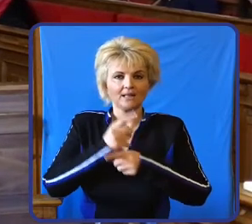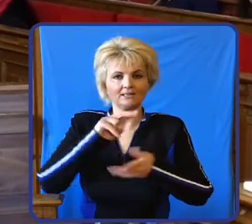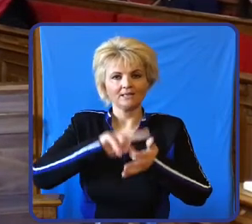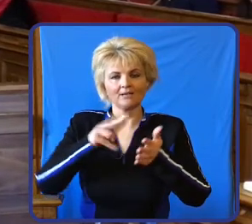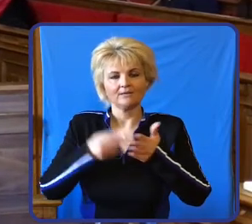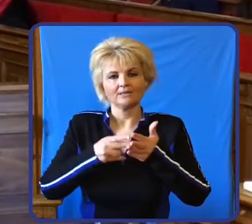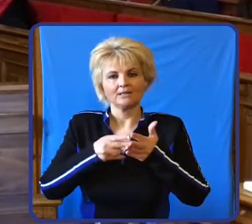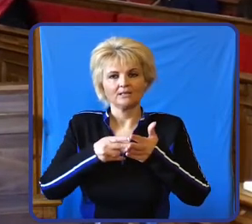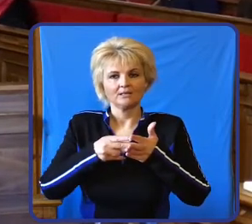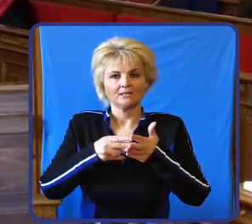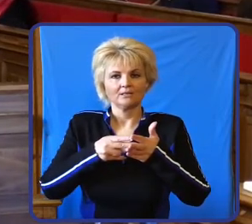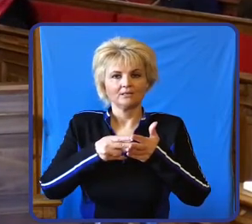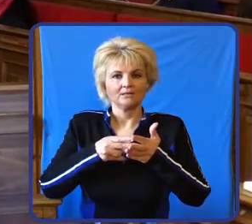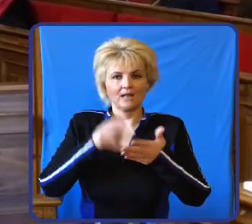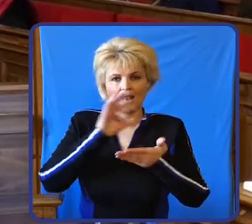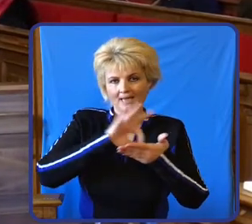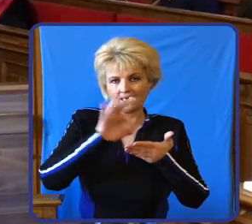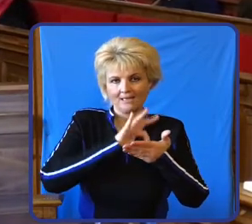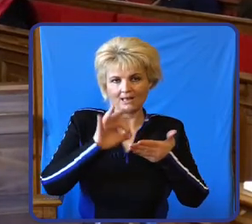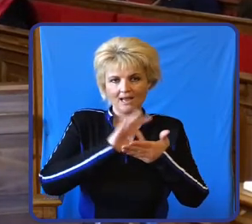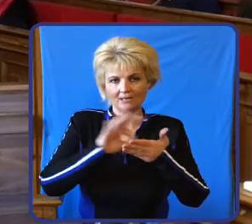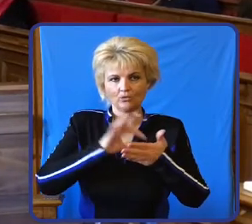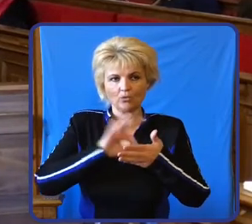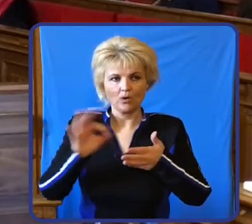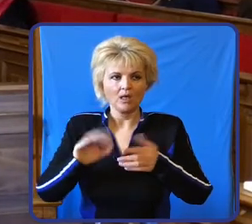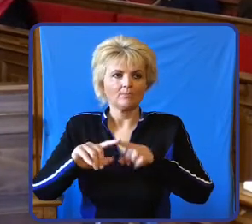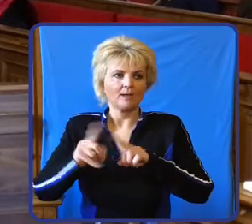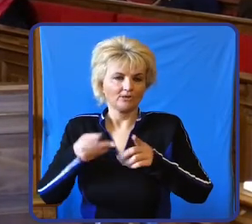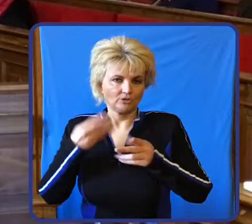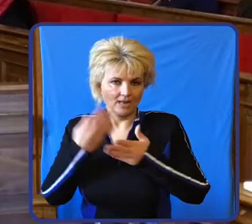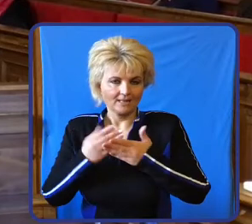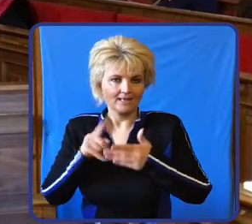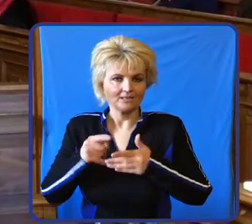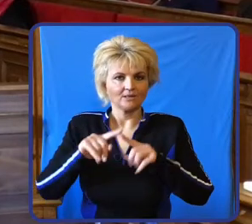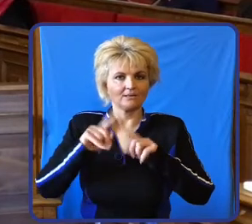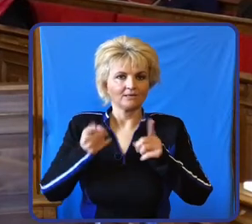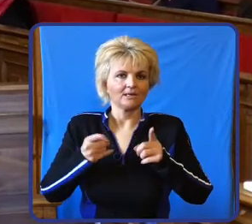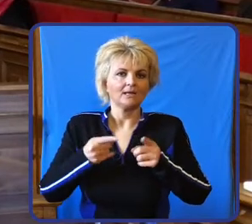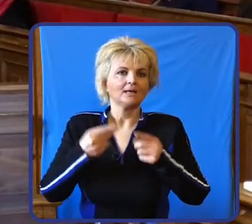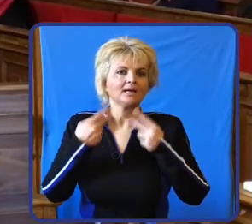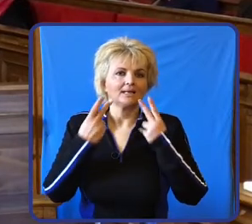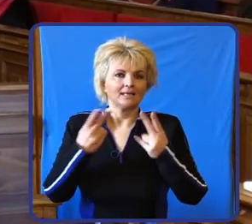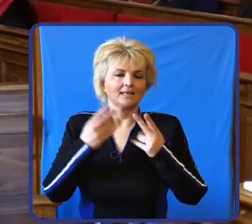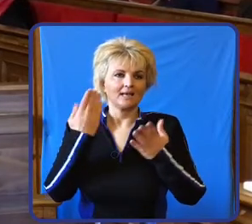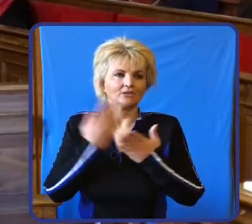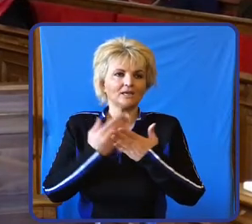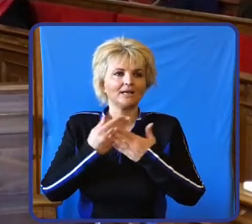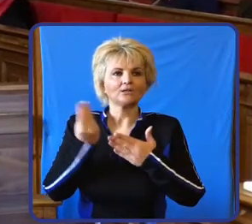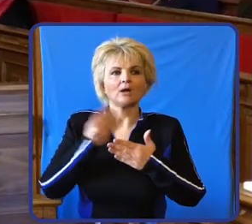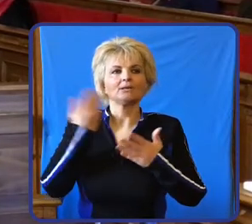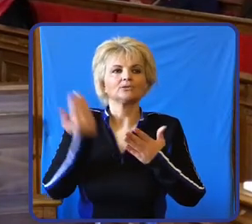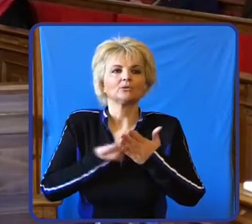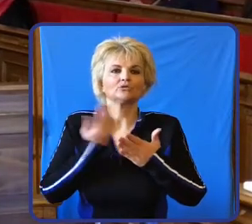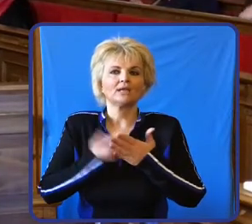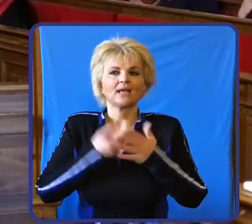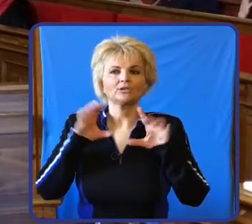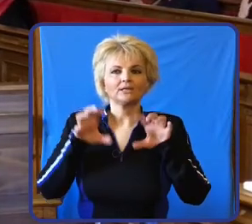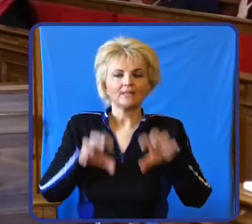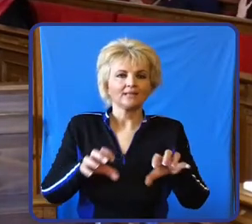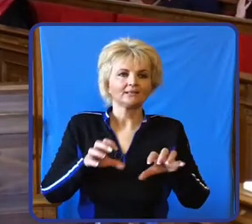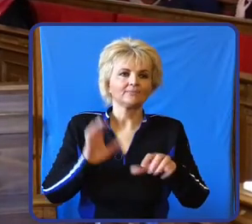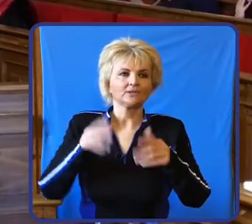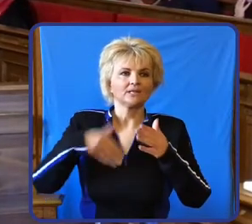tervezet előterjesztésében foglaltaktól, és ez az eltérés lényeges lehet, ami szükségessé teheti